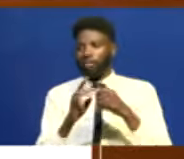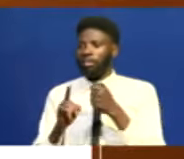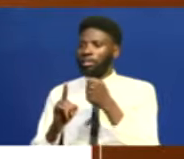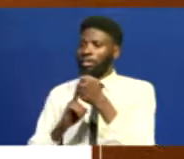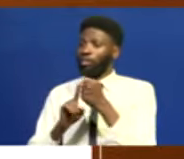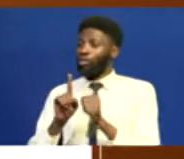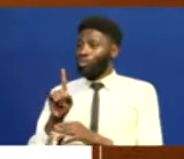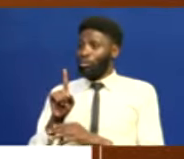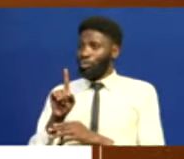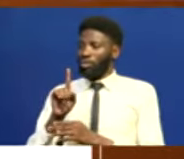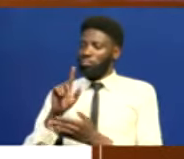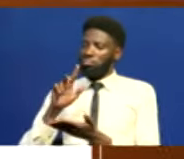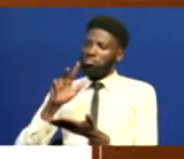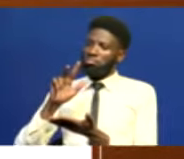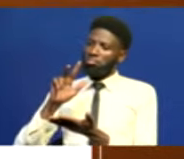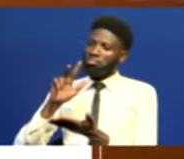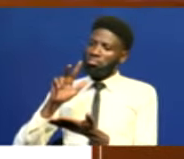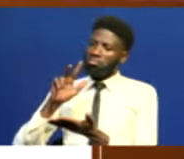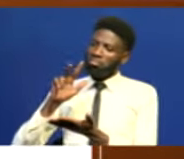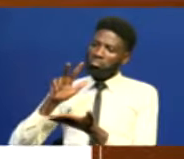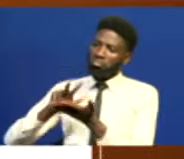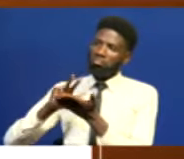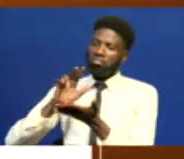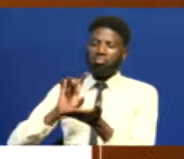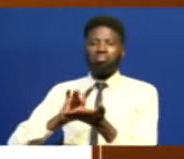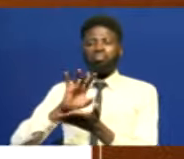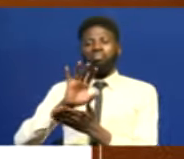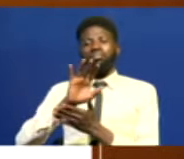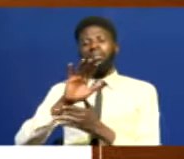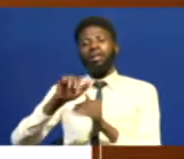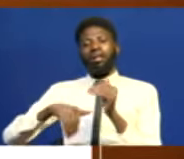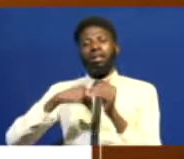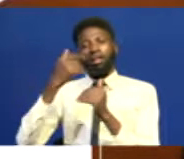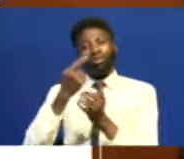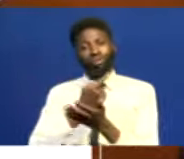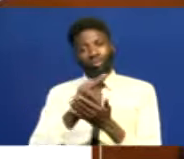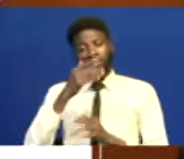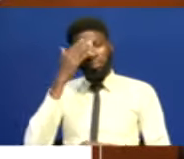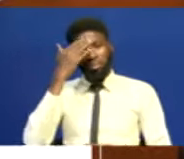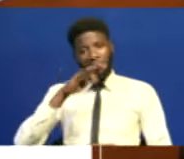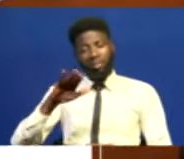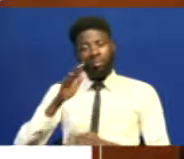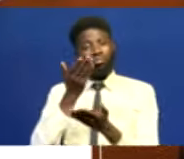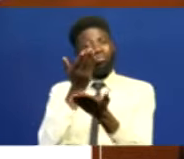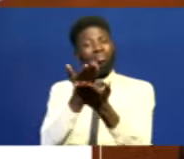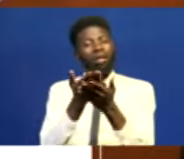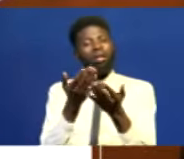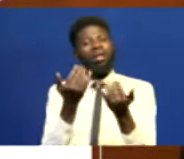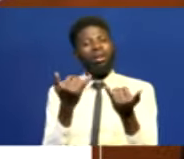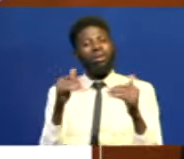huyu, na inatarajiwa kuwasilishwa kwa bunge la kaunti hiyo wiki ijayo. Sasa imesalia kutega